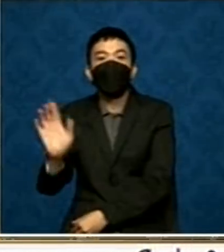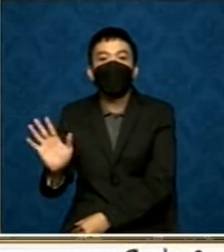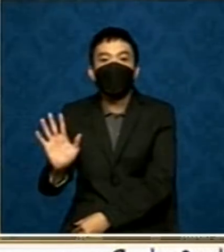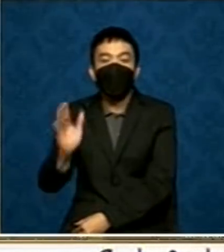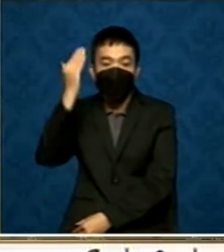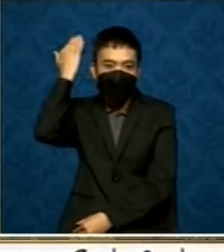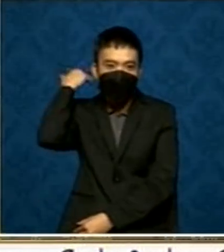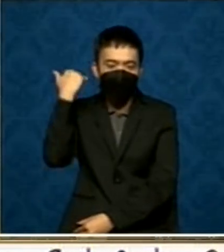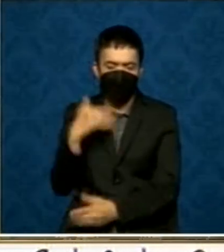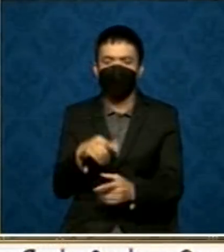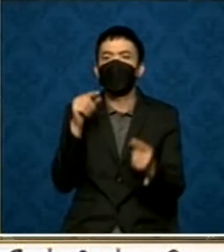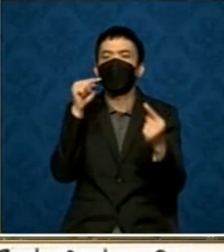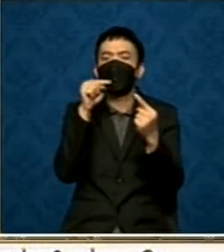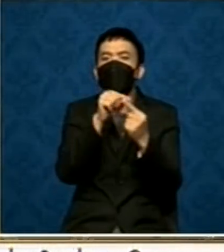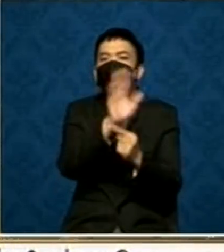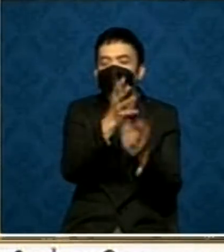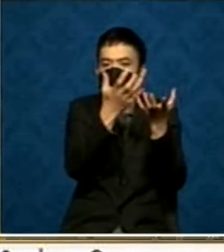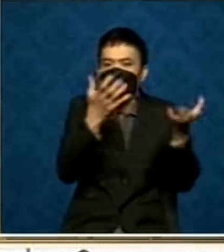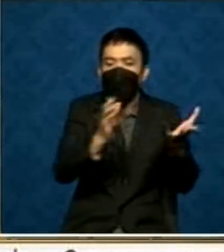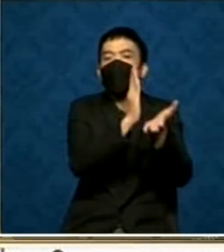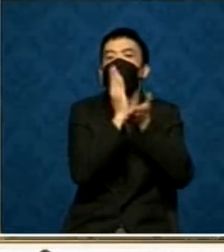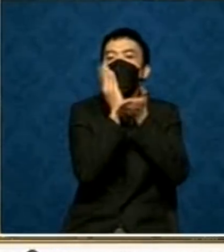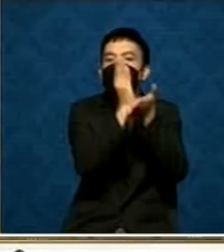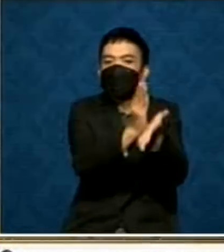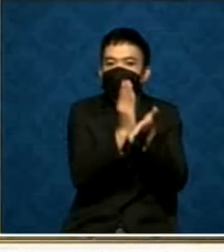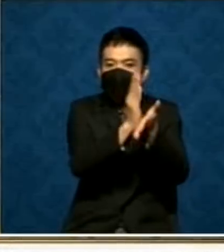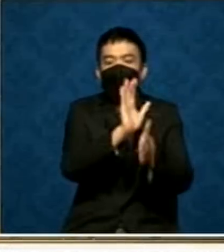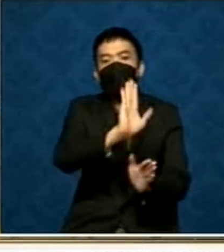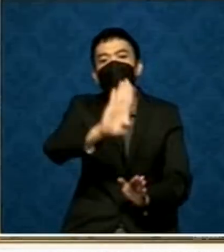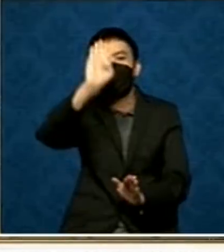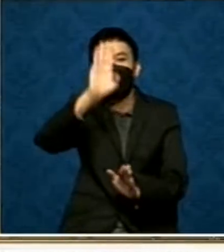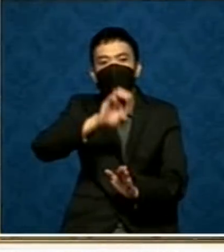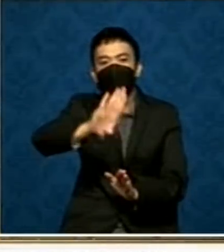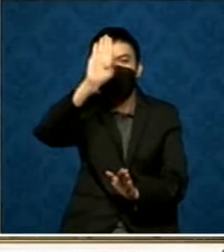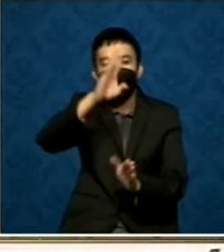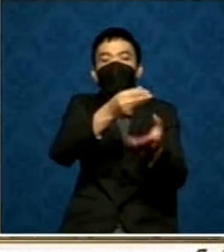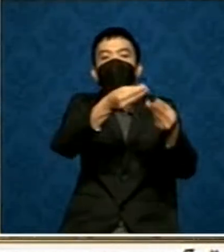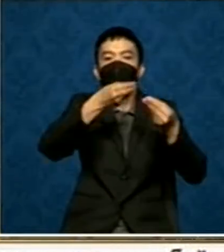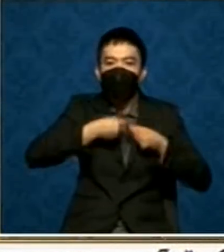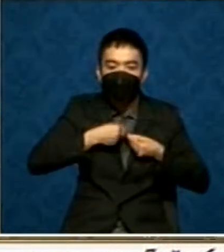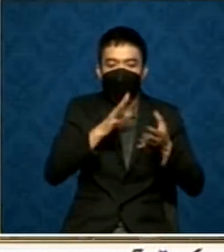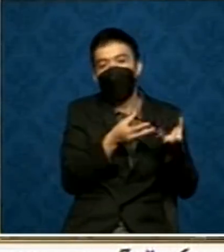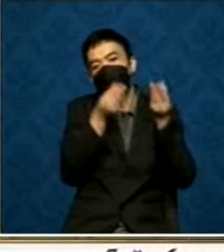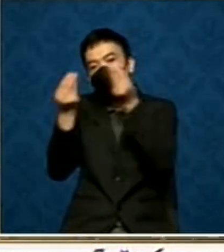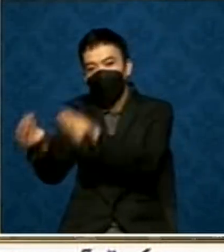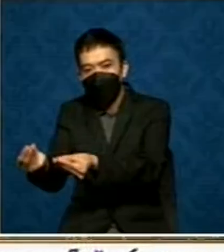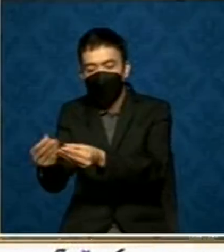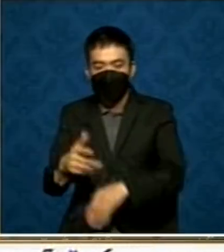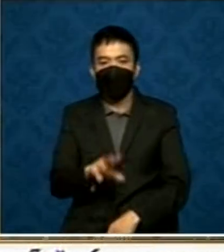รอแล้แตสิของบริจาก ถ้าภาคเอกชนทั้งหมด possibile similar ทไม่มี